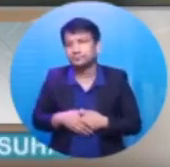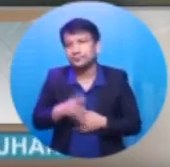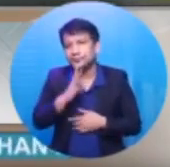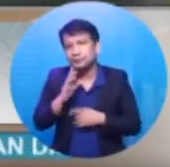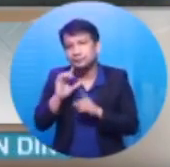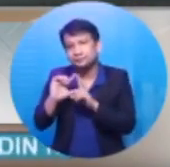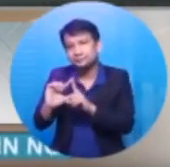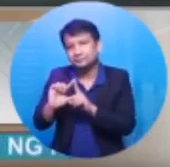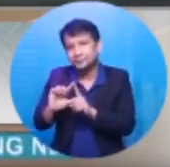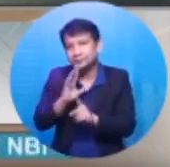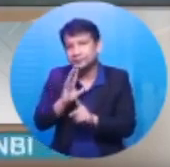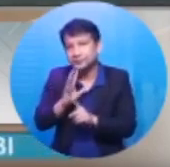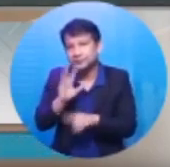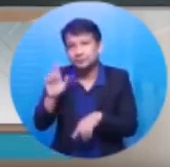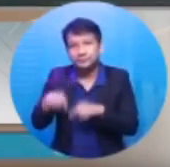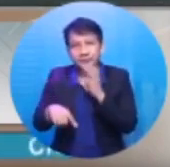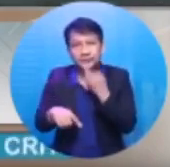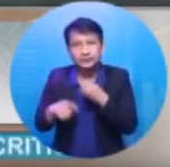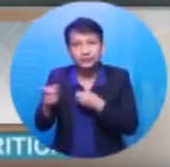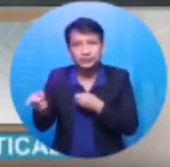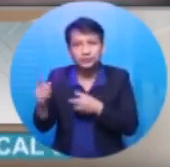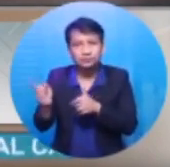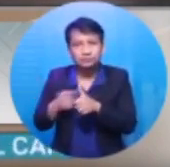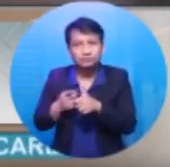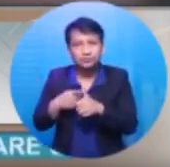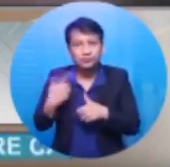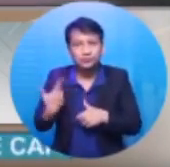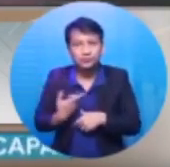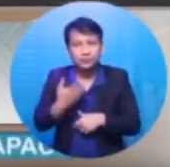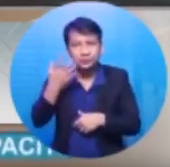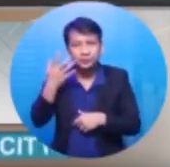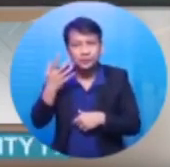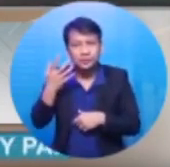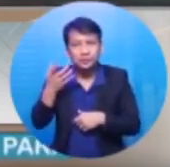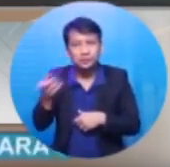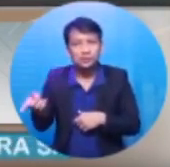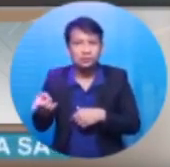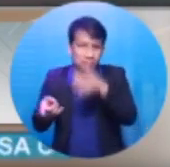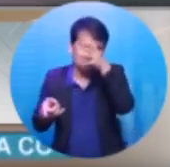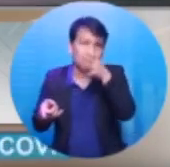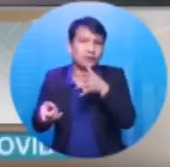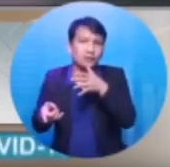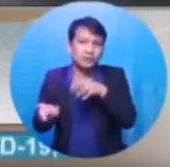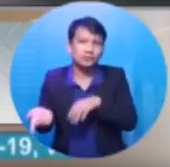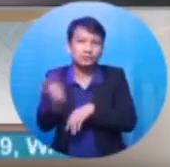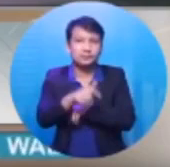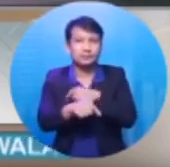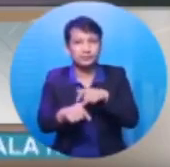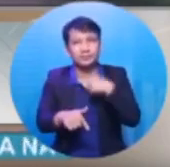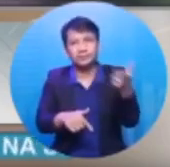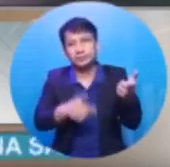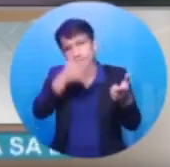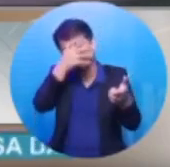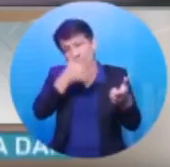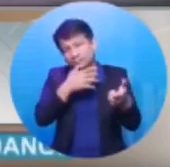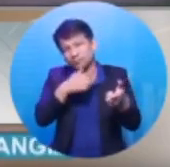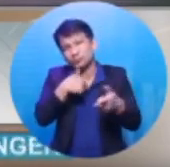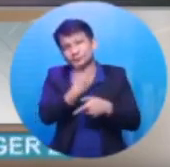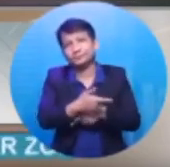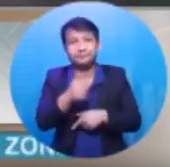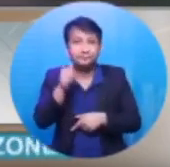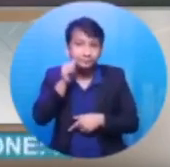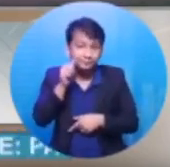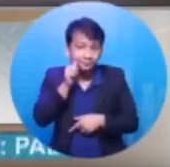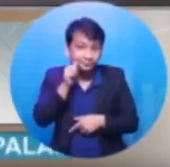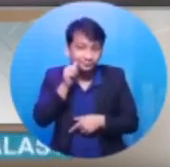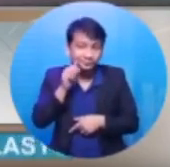sir. Kaya nga. So, sino ang unang nag-react? Yung magulang po ng kabilang panig, sir. Nag-react yung mga batang